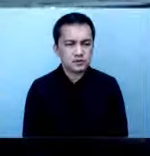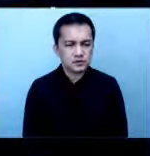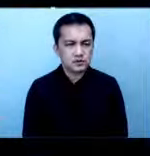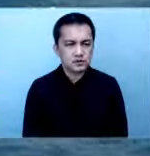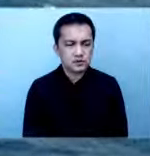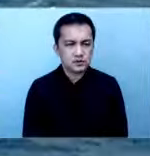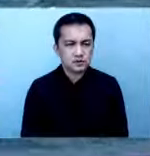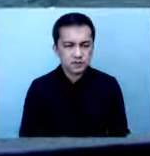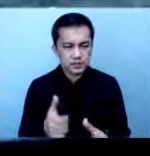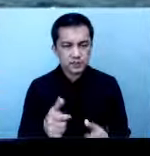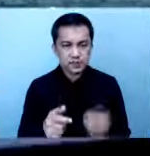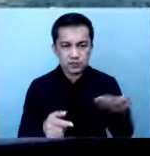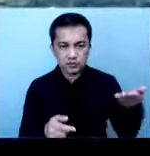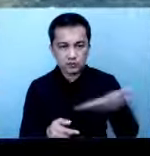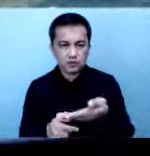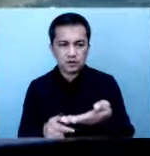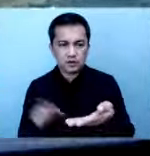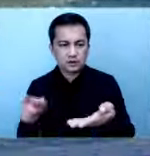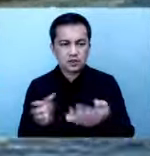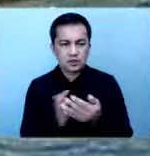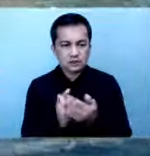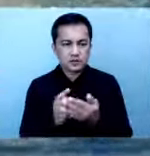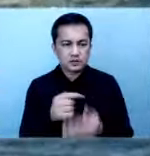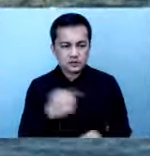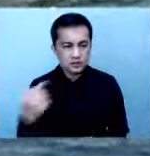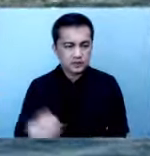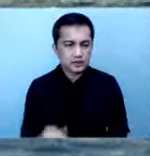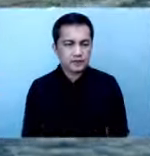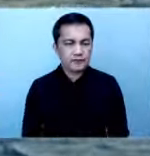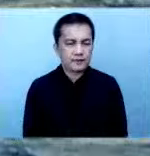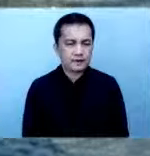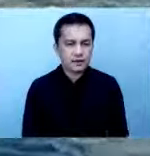biglang sumulpot ang barkong ito ng China Coast Guard at hinarang ang mga barko ng BIFAR.